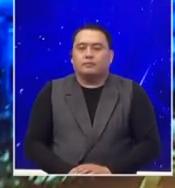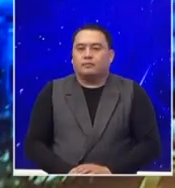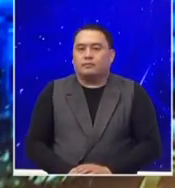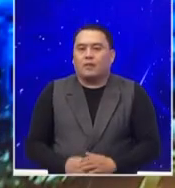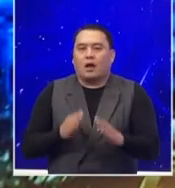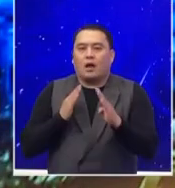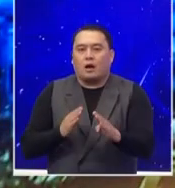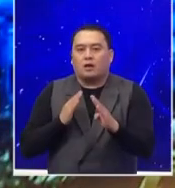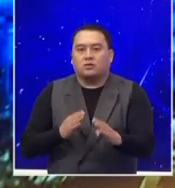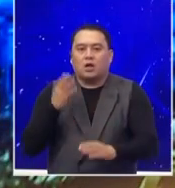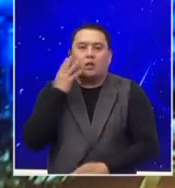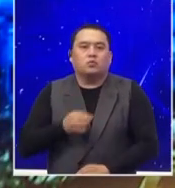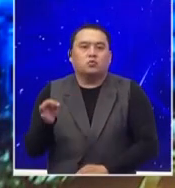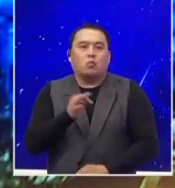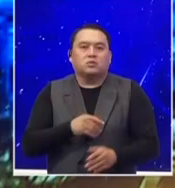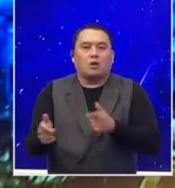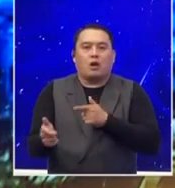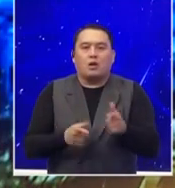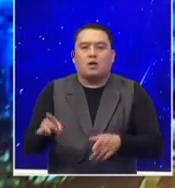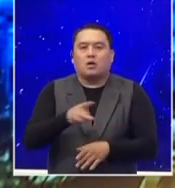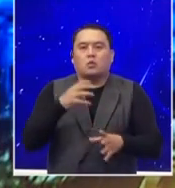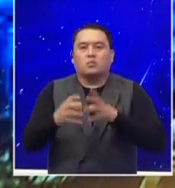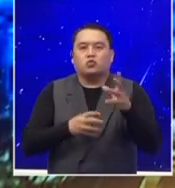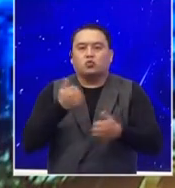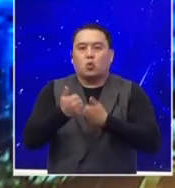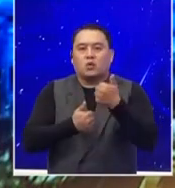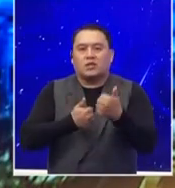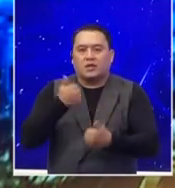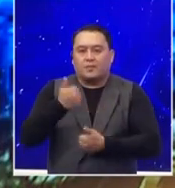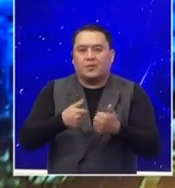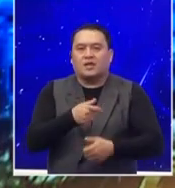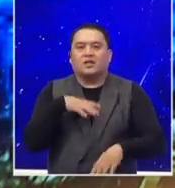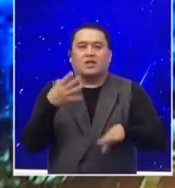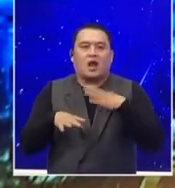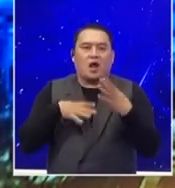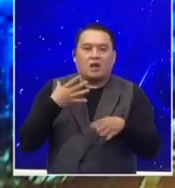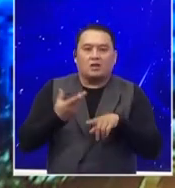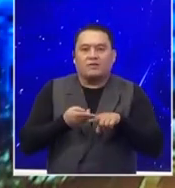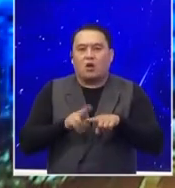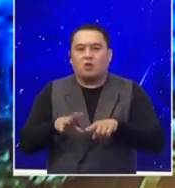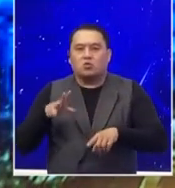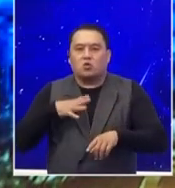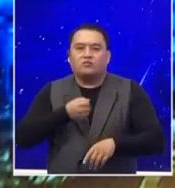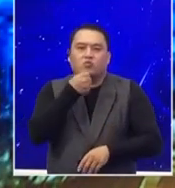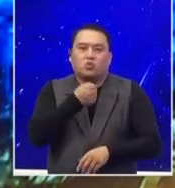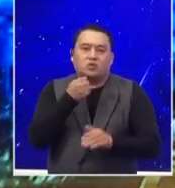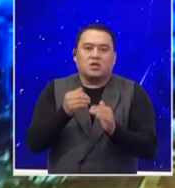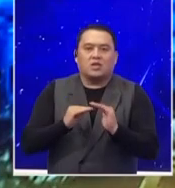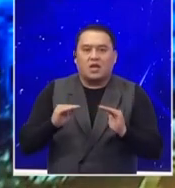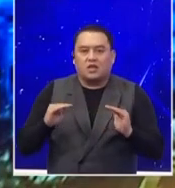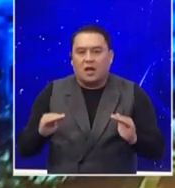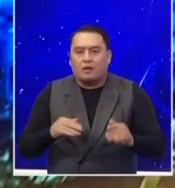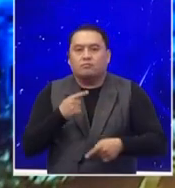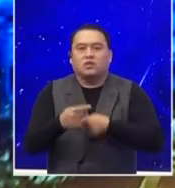Каратисты Алматинской области готовятся к региональным и международным турнирам. Тренируются как взрослые, так и дети. Для